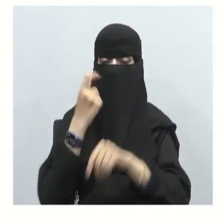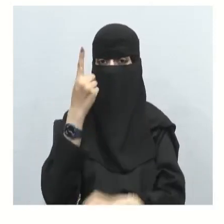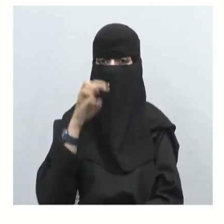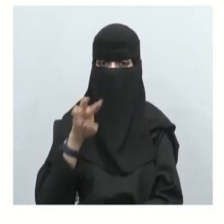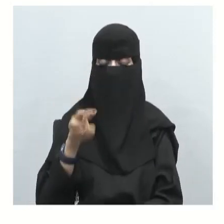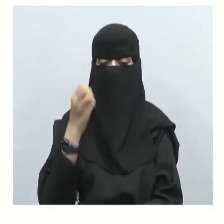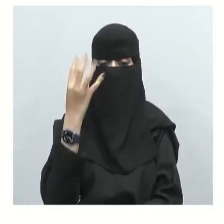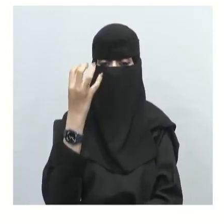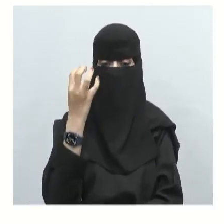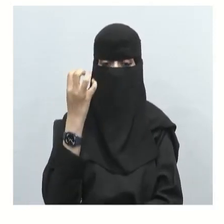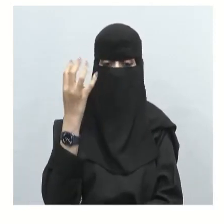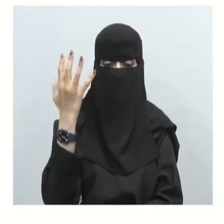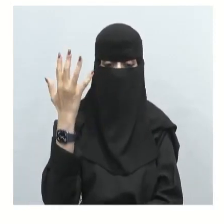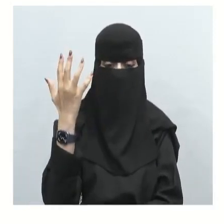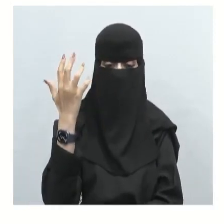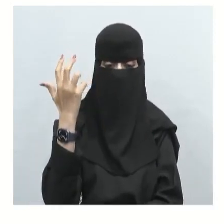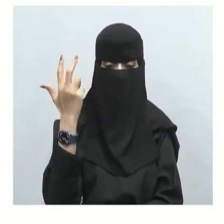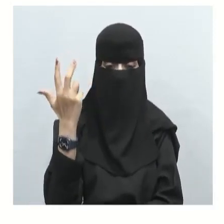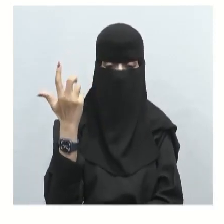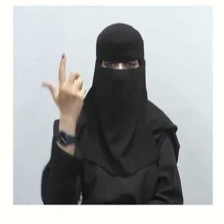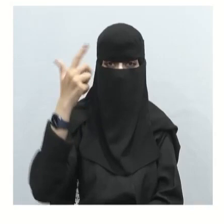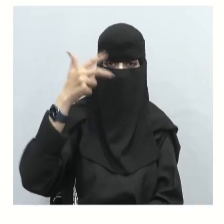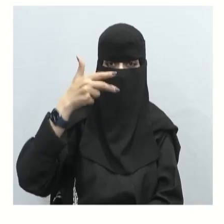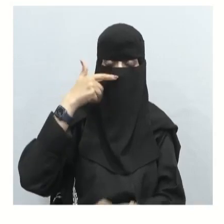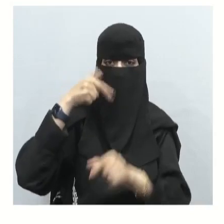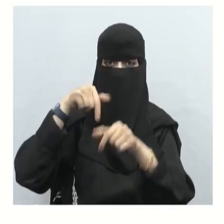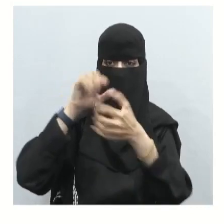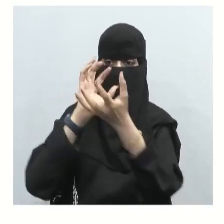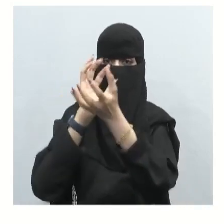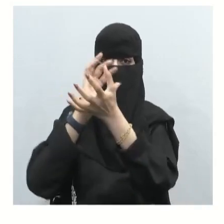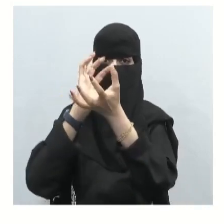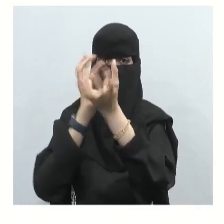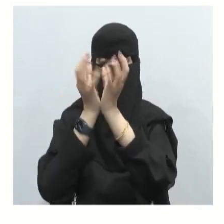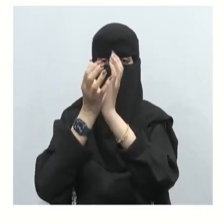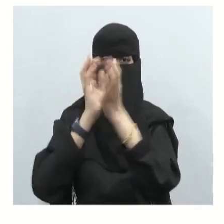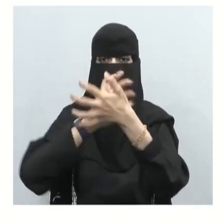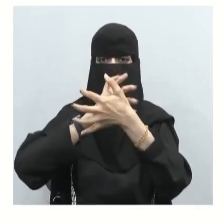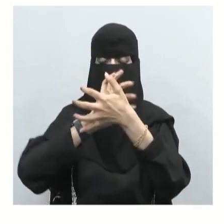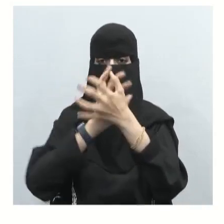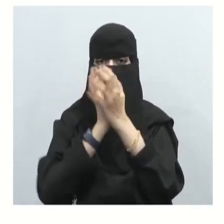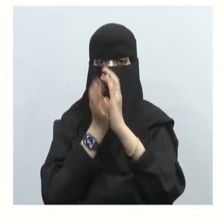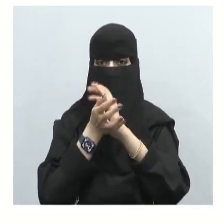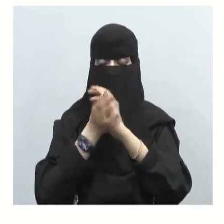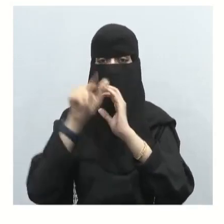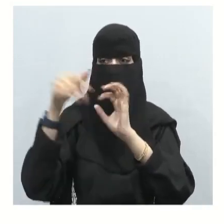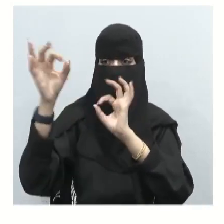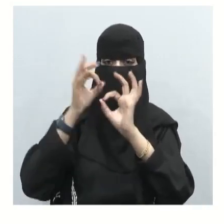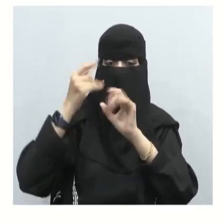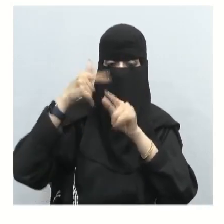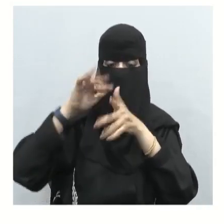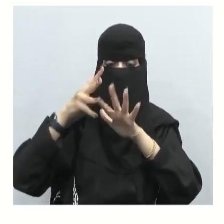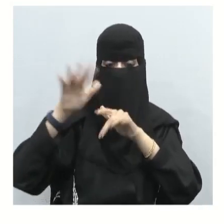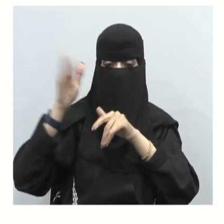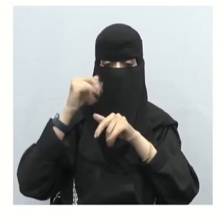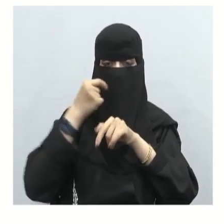في مجره قريبه واعتقد العلماء ان المجره تبعد 1.66 في عشره اس 23